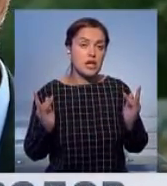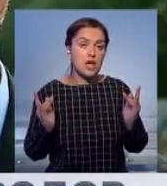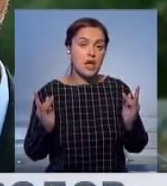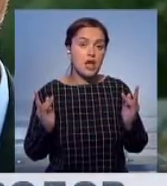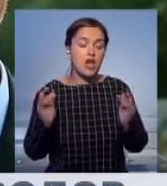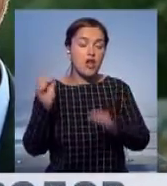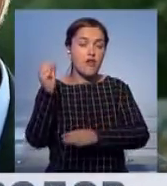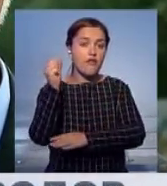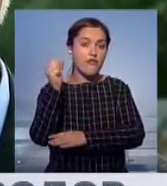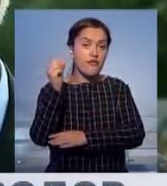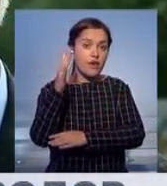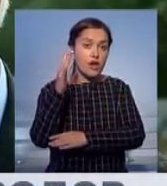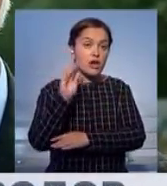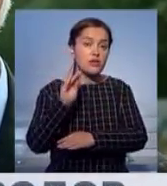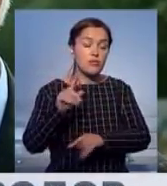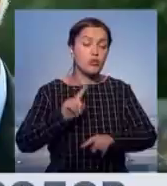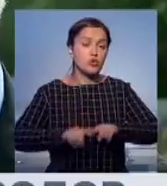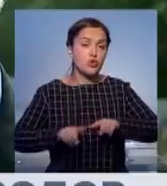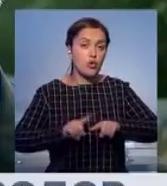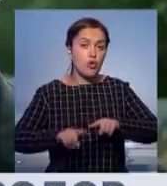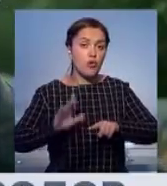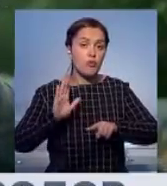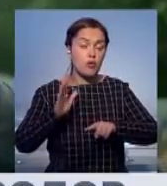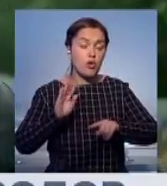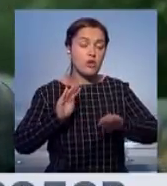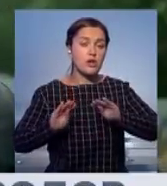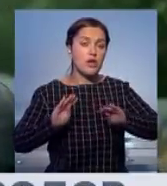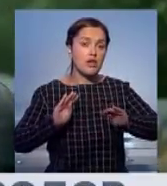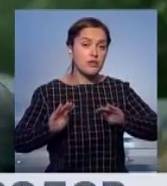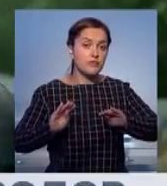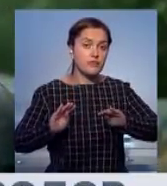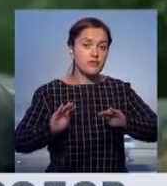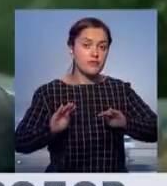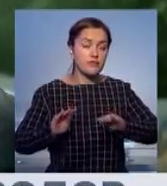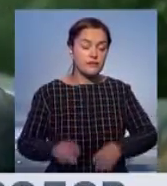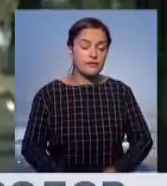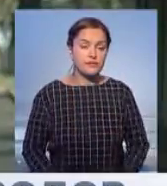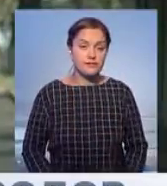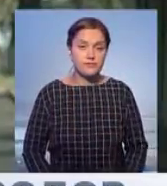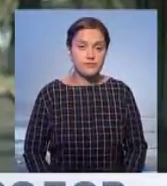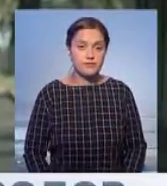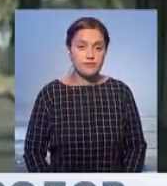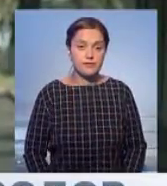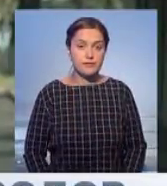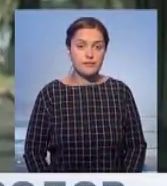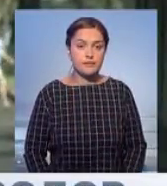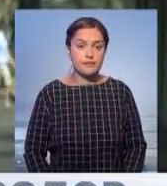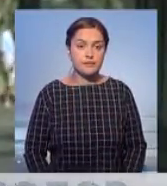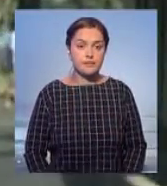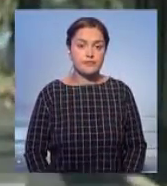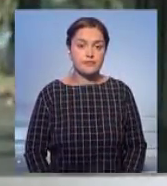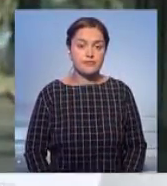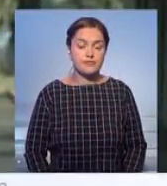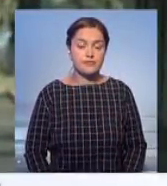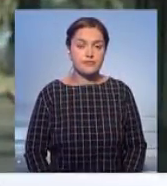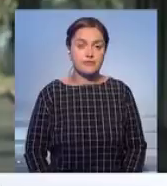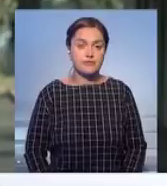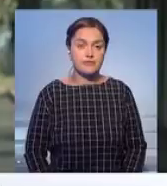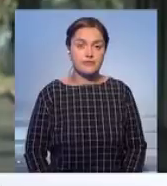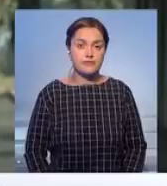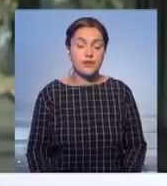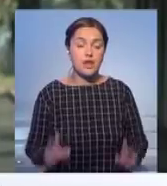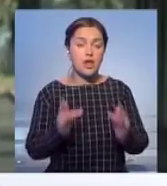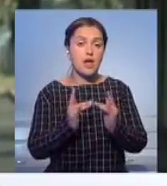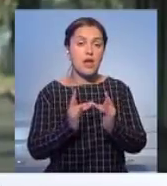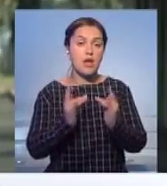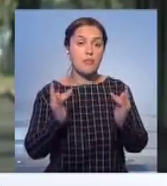Освещение на подходе, осветительные работы светодиодными фонарями. По путепроводу Омега в настоящее время у нас